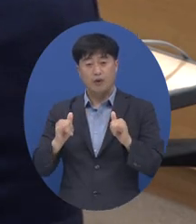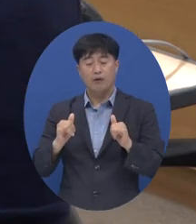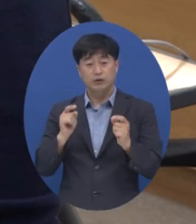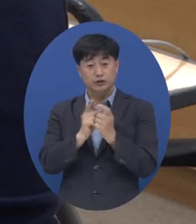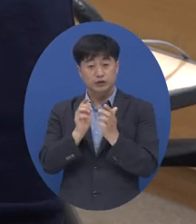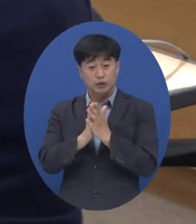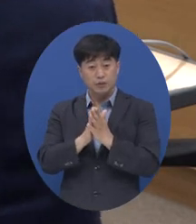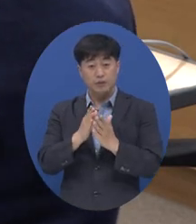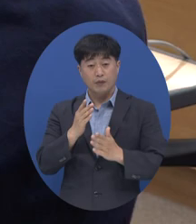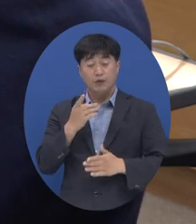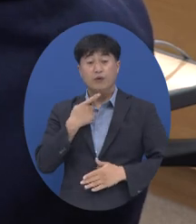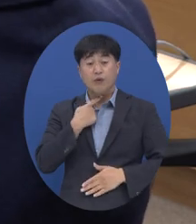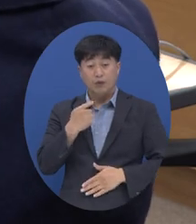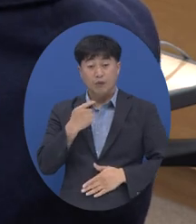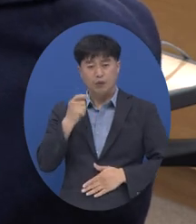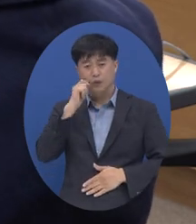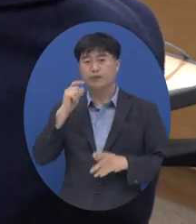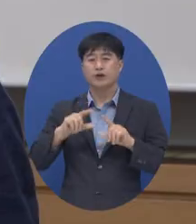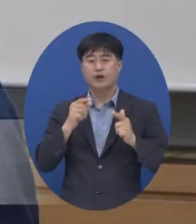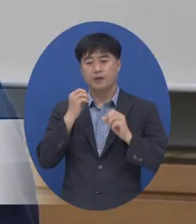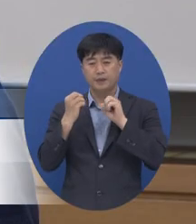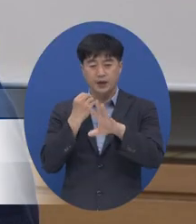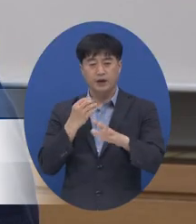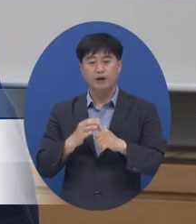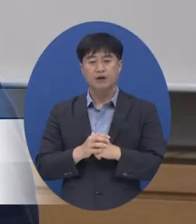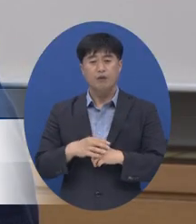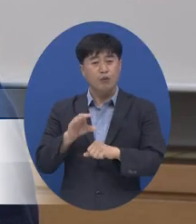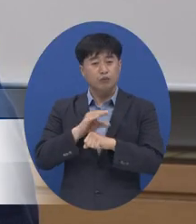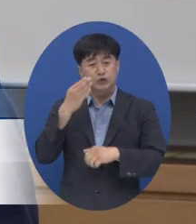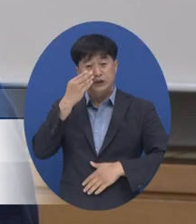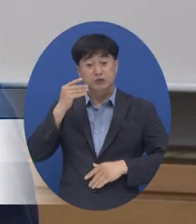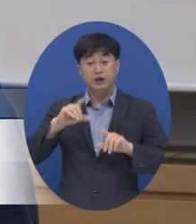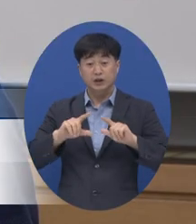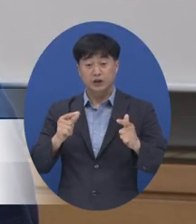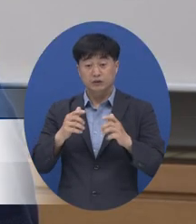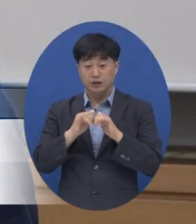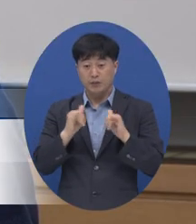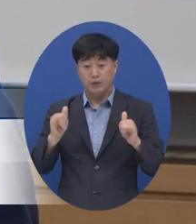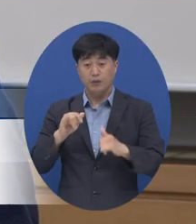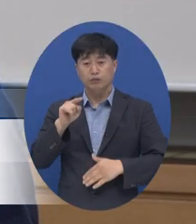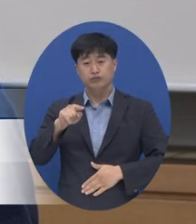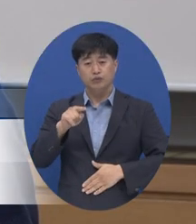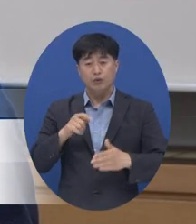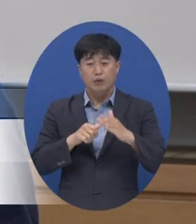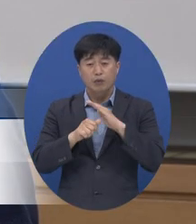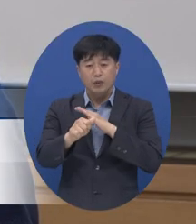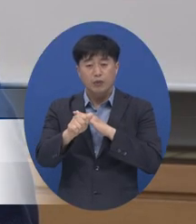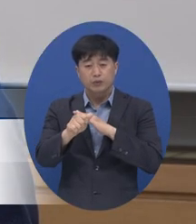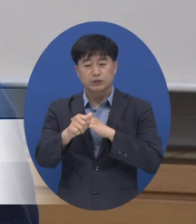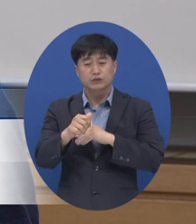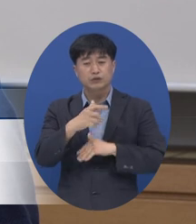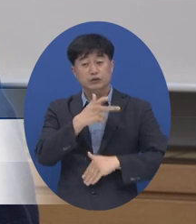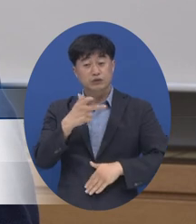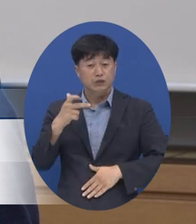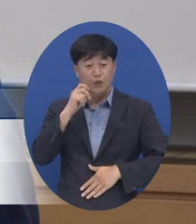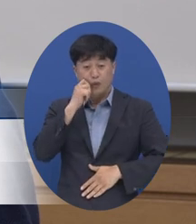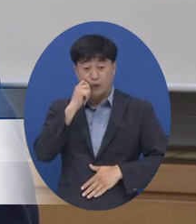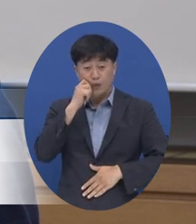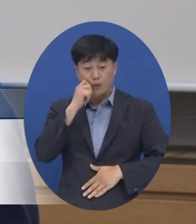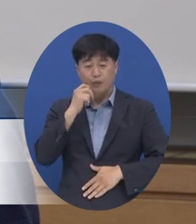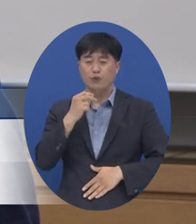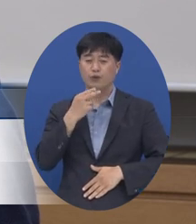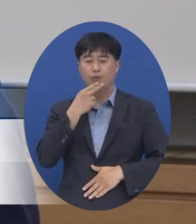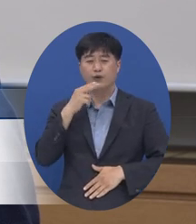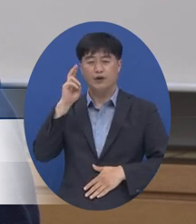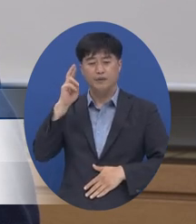해보니 어렵지 않다 는 반응입니다 컴퓨터에 익숙하지 않은 눈들이 라도 이 접속에 어려움이 크게